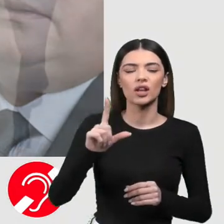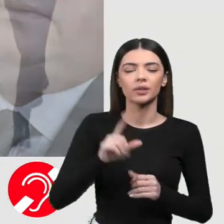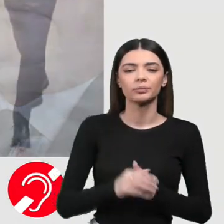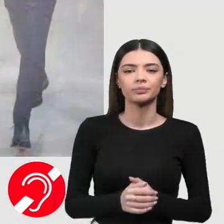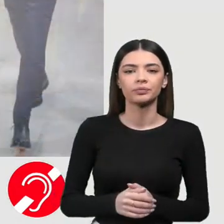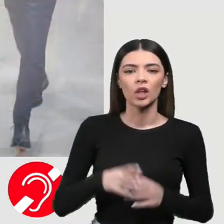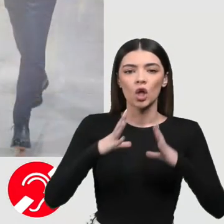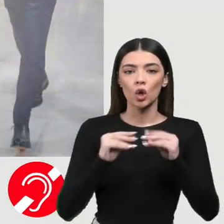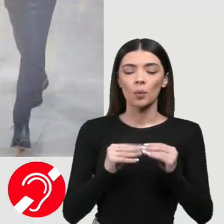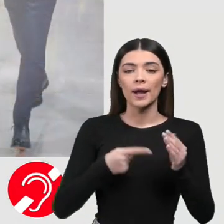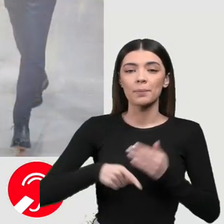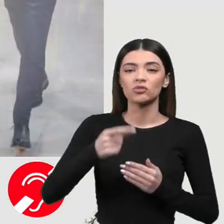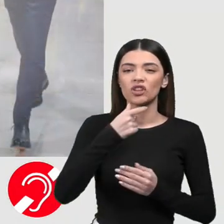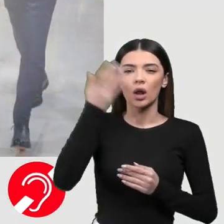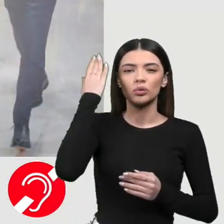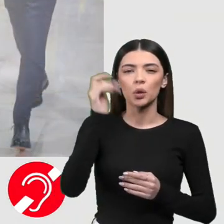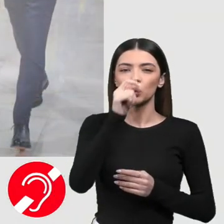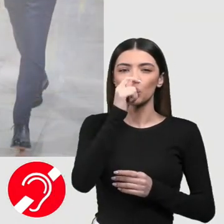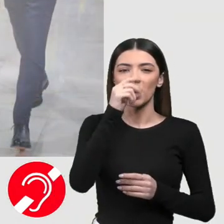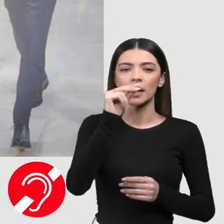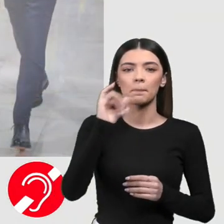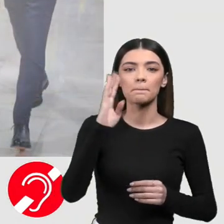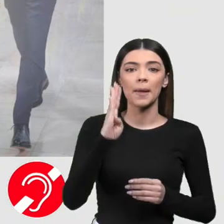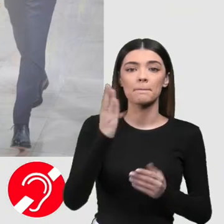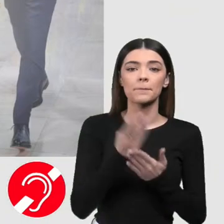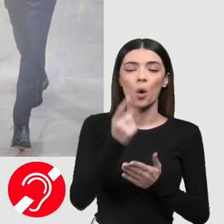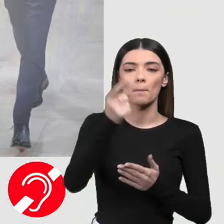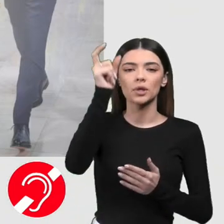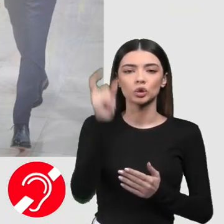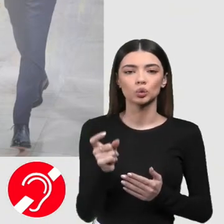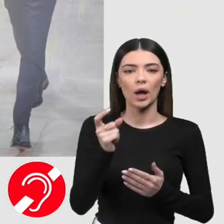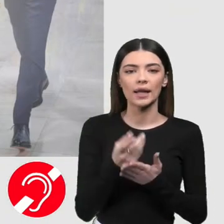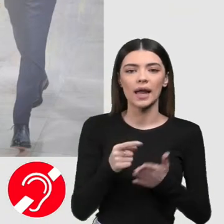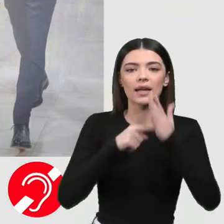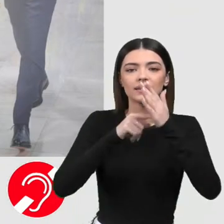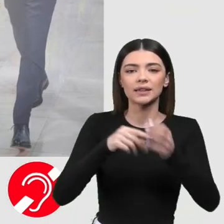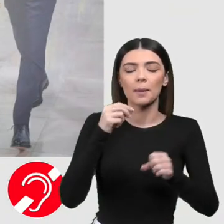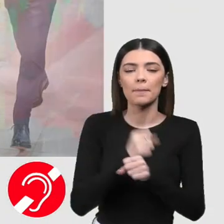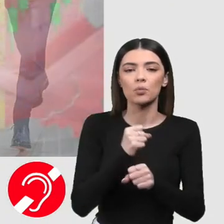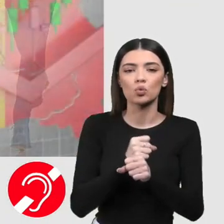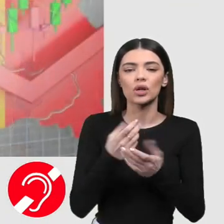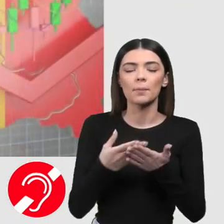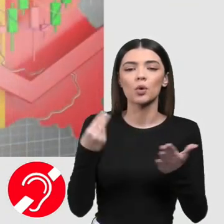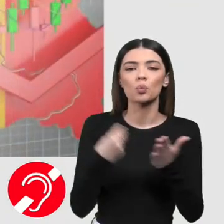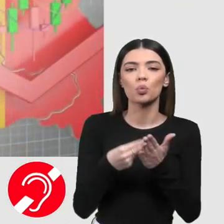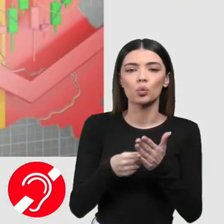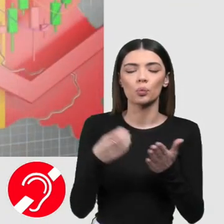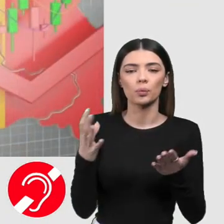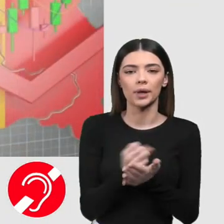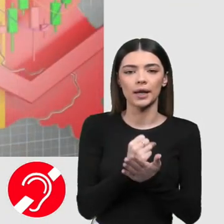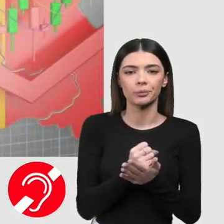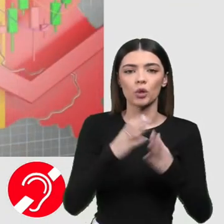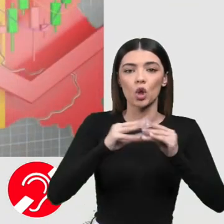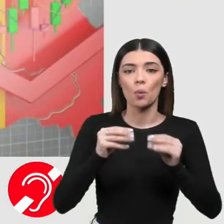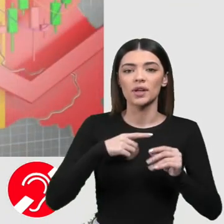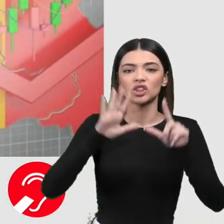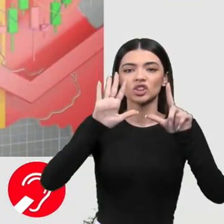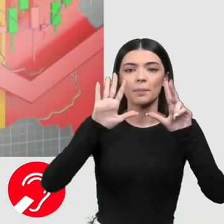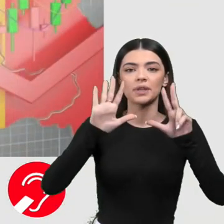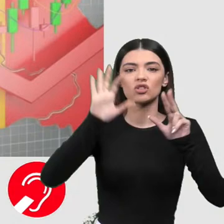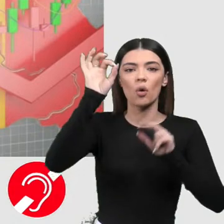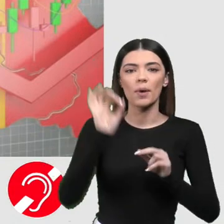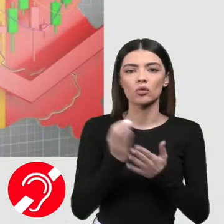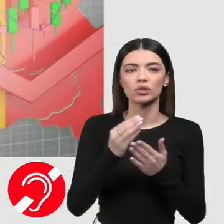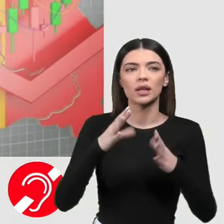Ciolacu. Și România a depășit anul trecut Ungaria la PIB pe cap de locuitor, exprimat în standardele puterii de cumpărare. România se situează